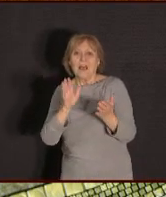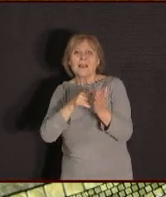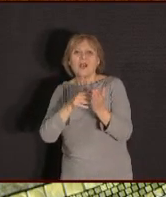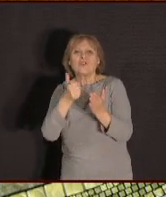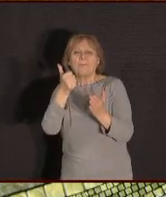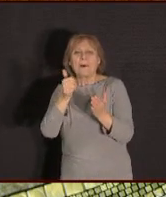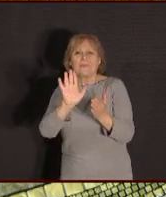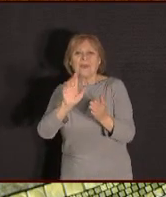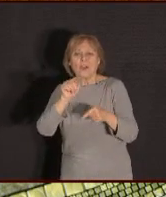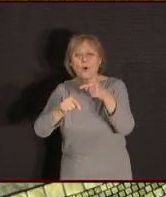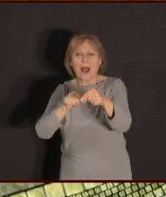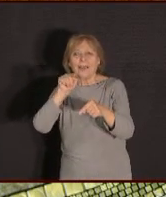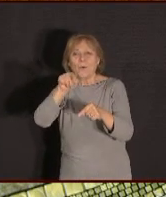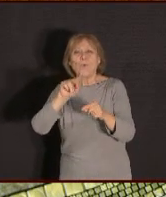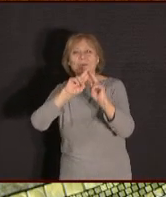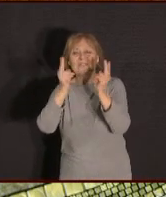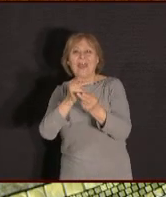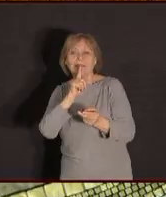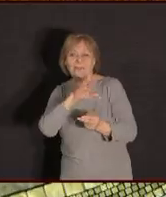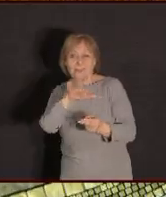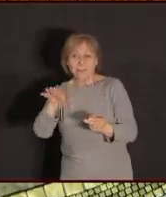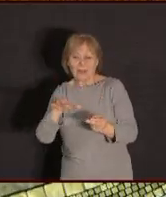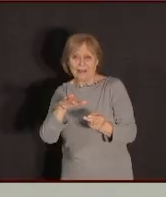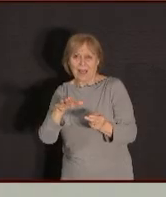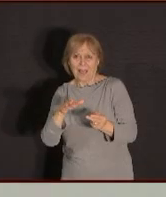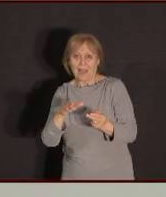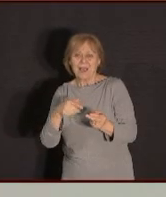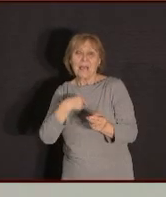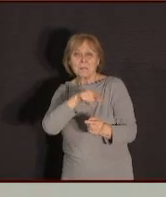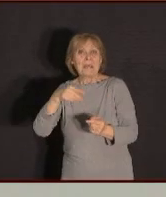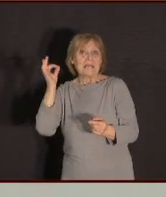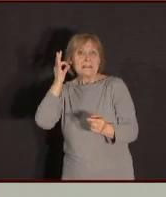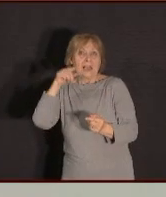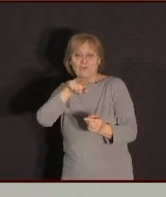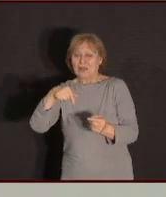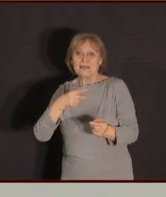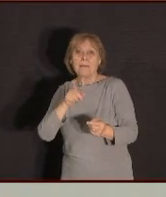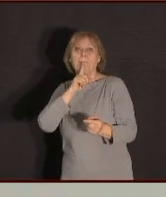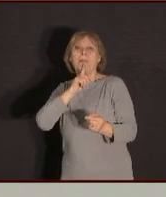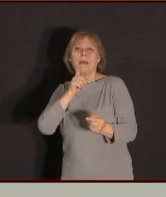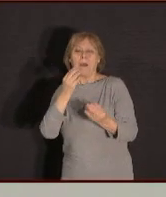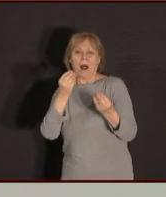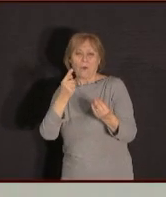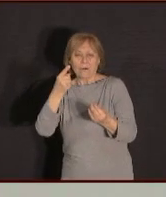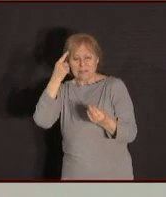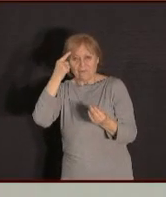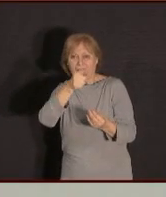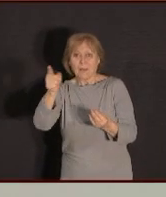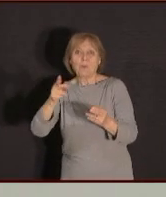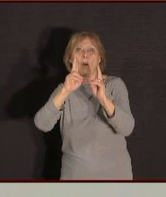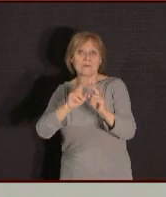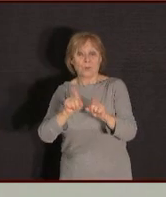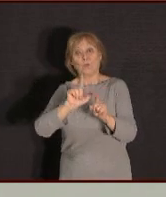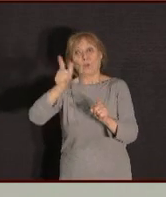prvi koraki v svet tišine? Je pa tudi res, da se vredno tisti misli všeči tega premalo zavedamo, da obstaja tudi drug svet.